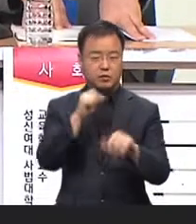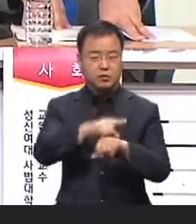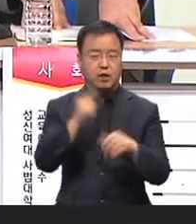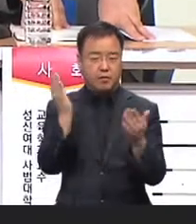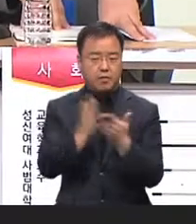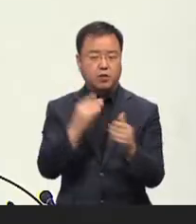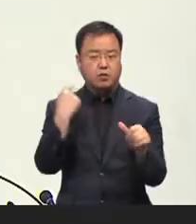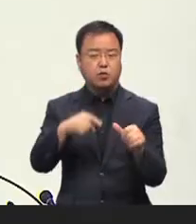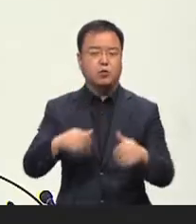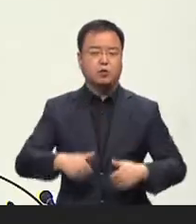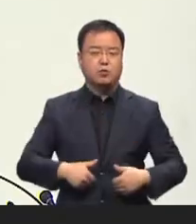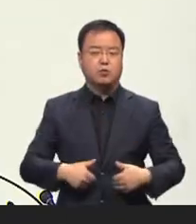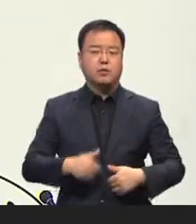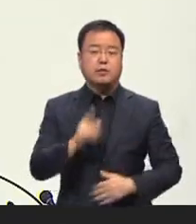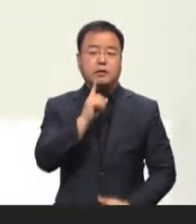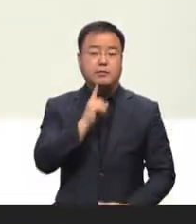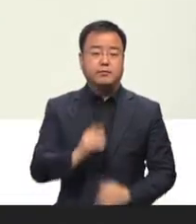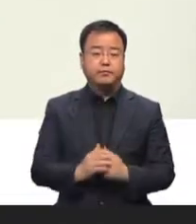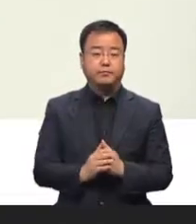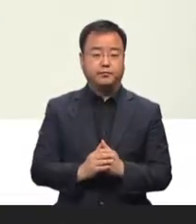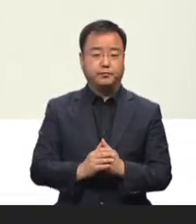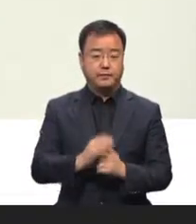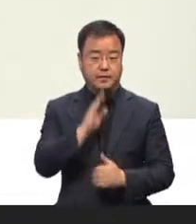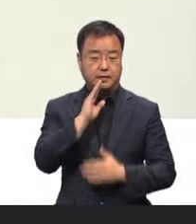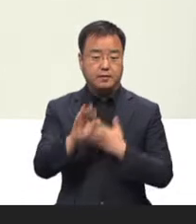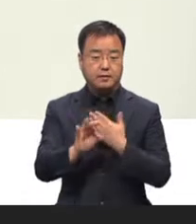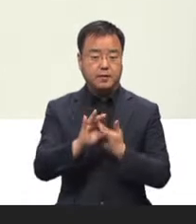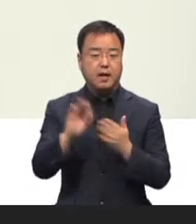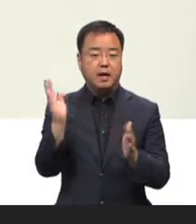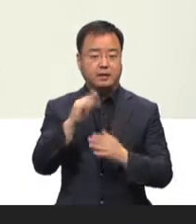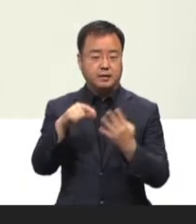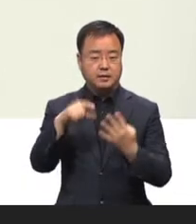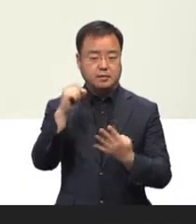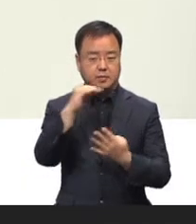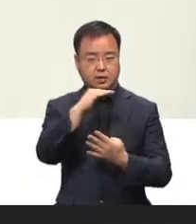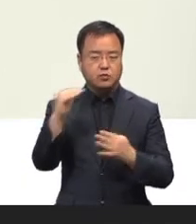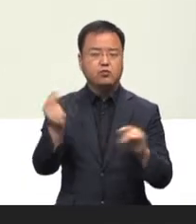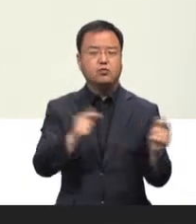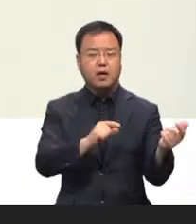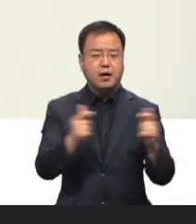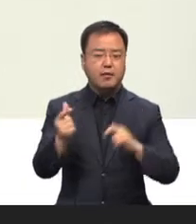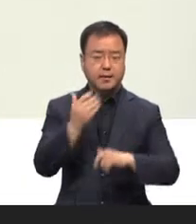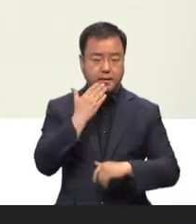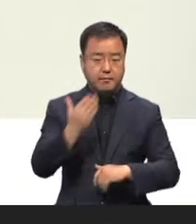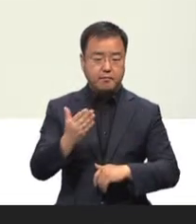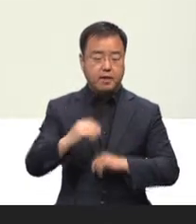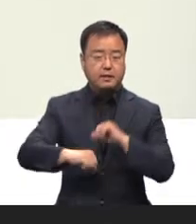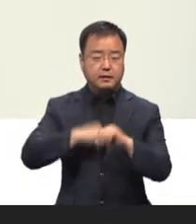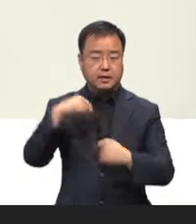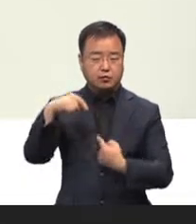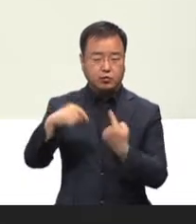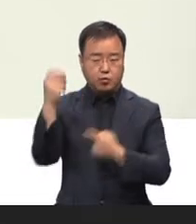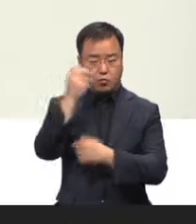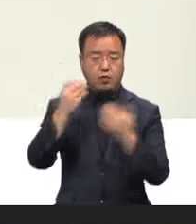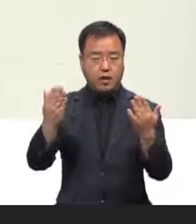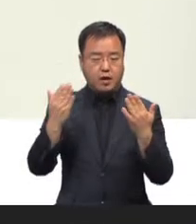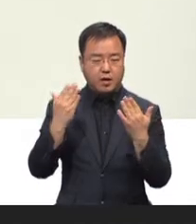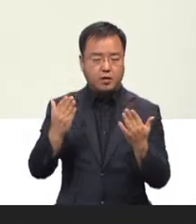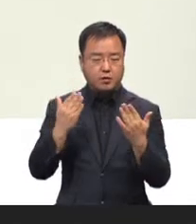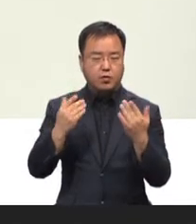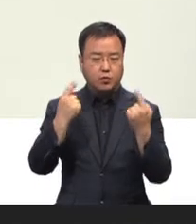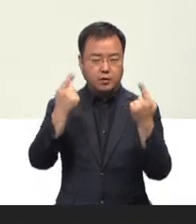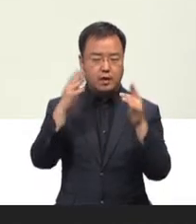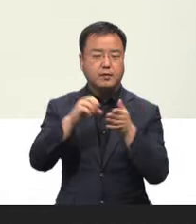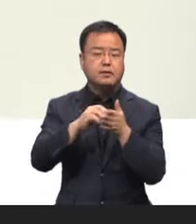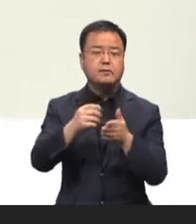나왔습니다. 그러면 학생 전달의 기준 또한 다양화될 것이고 자사고를 입시학원이나 귀족학교로